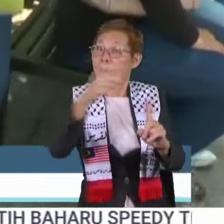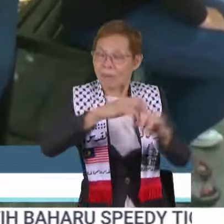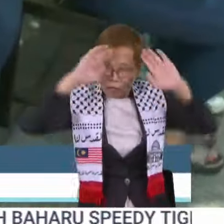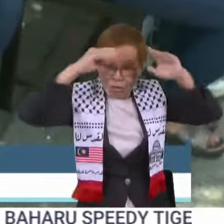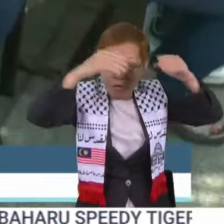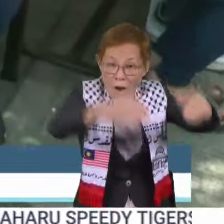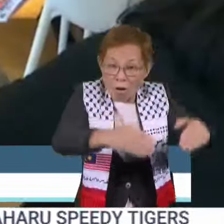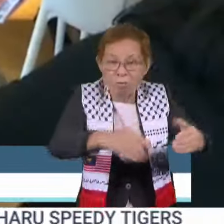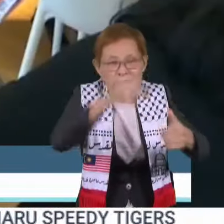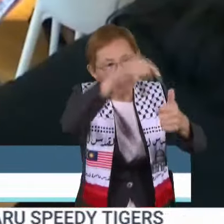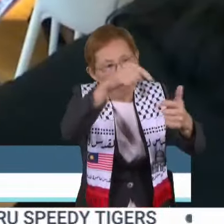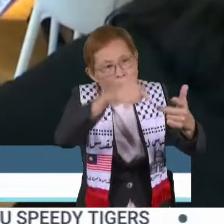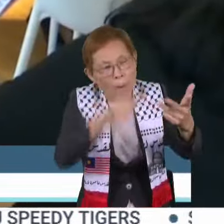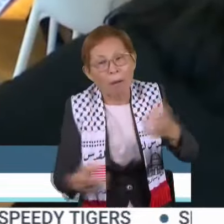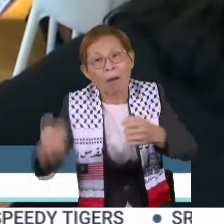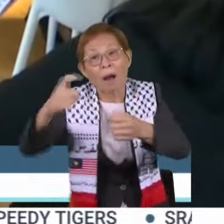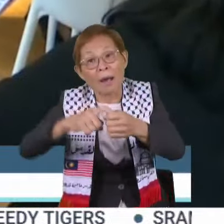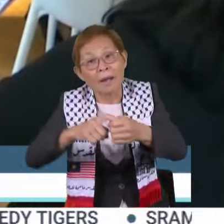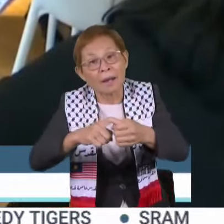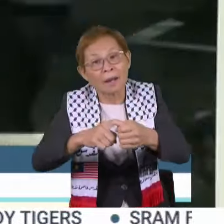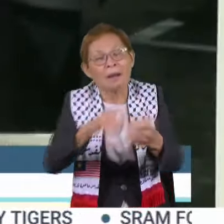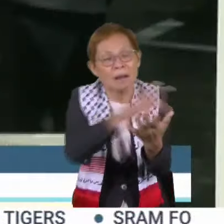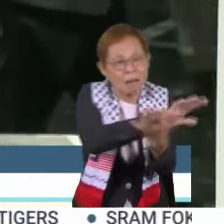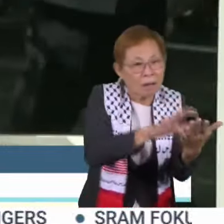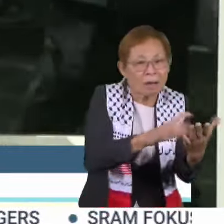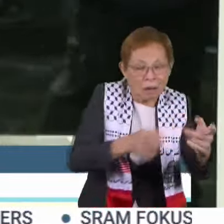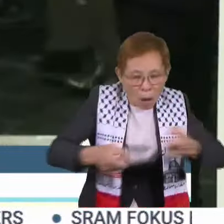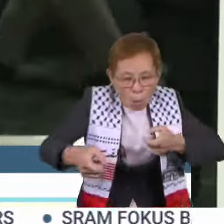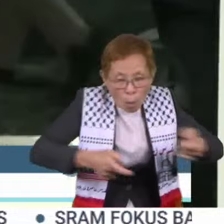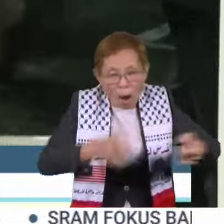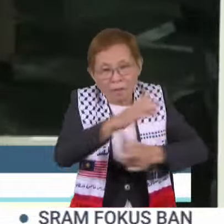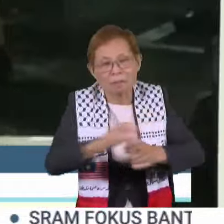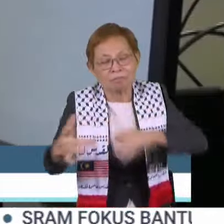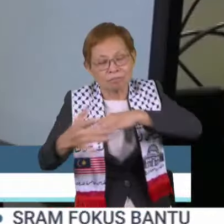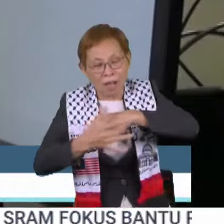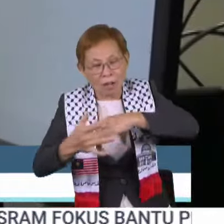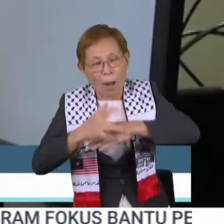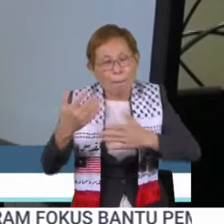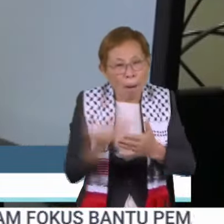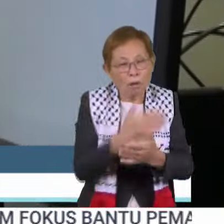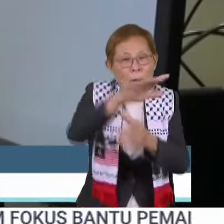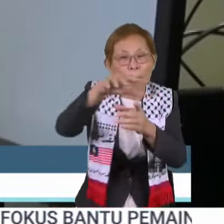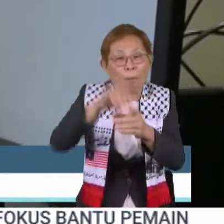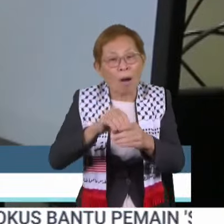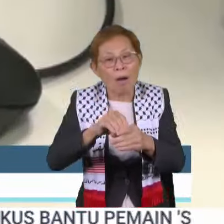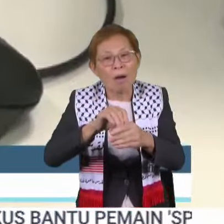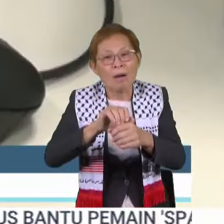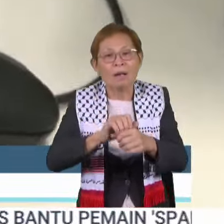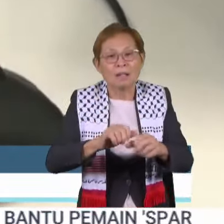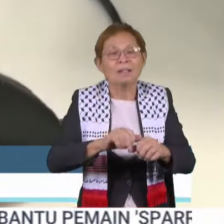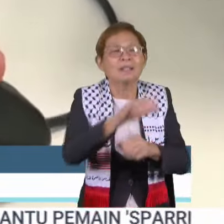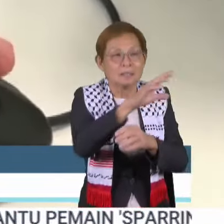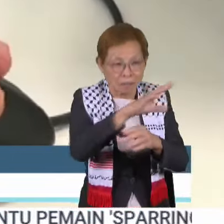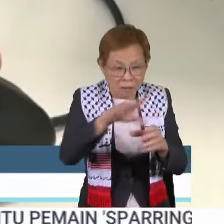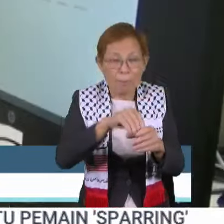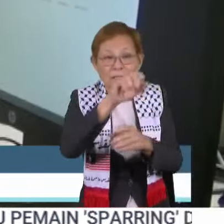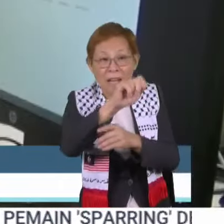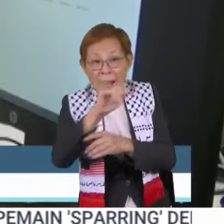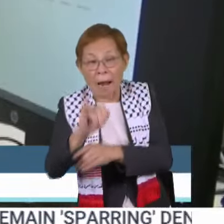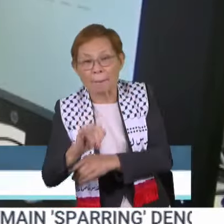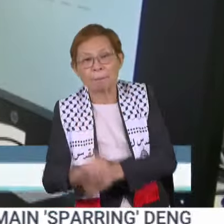fokus kepada perkara berkaitan kerangka kawalelia dan teknologi baharu termasuk kecerdasan buatan Ai